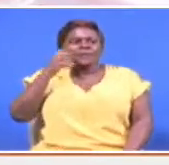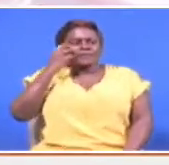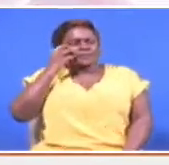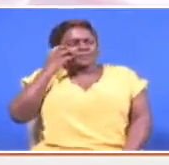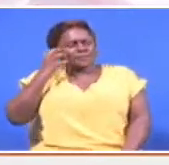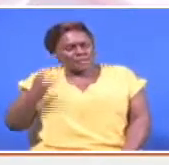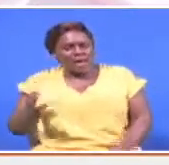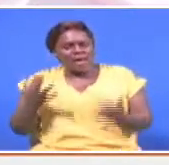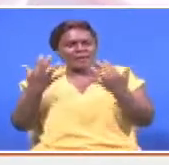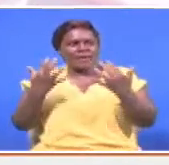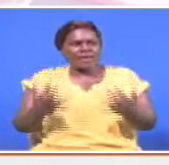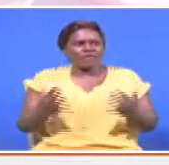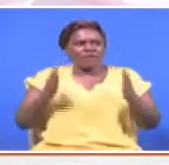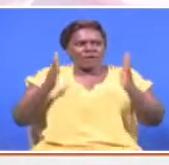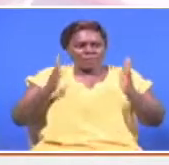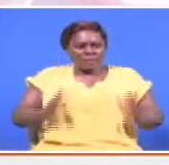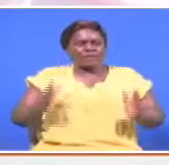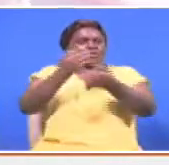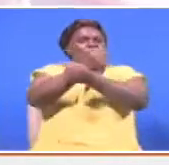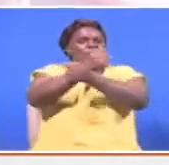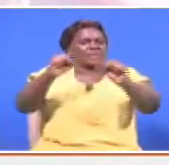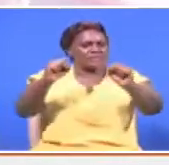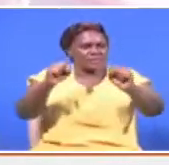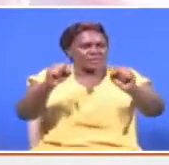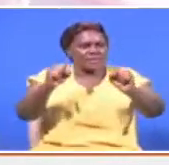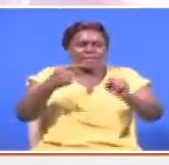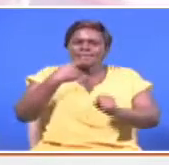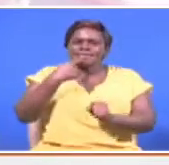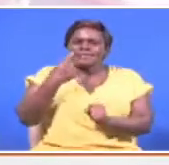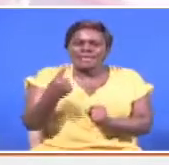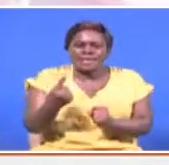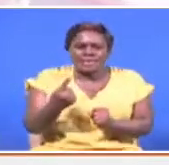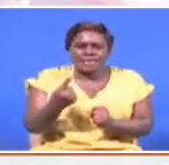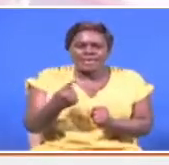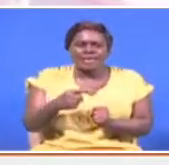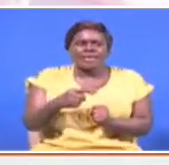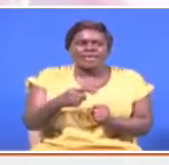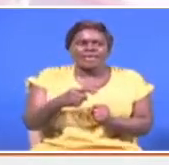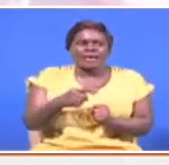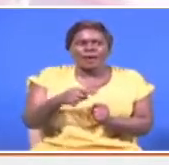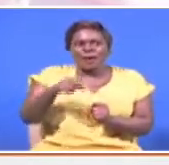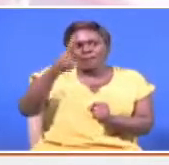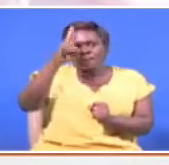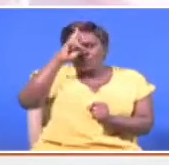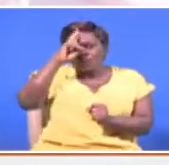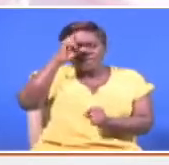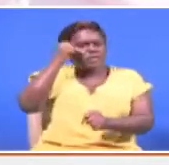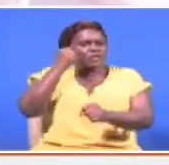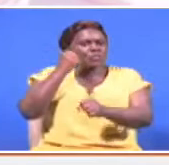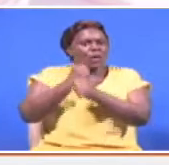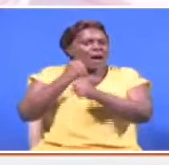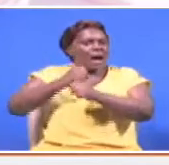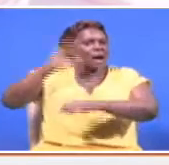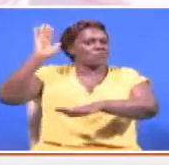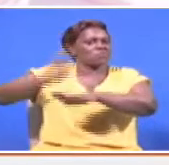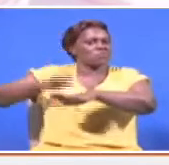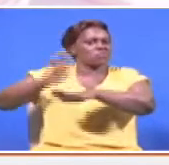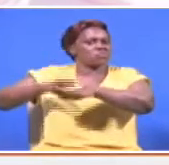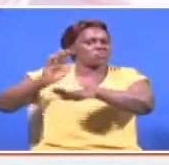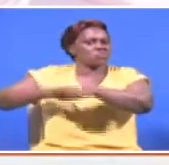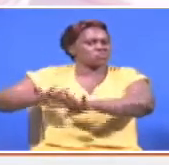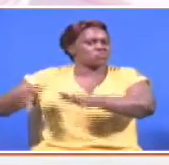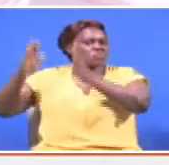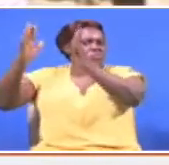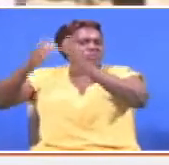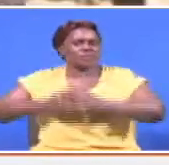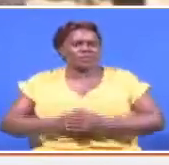Tunahuzunishwa kuona kwamba mtu anajiita rais wa Kenya. Anasema kwamba askari wamefanya kazi mzuri sana ili hali tumepoteza watoto